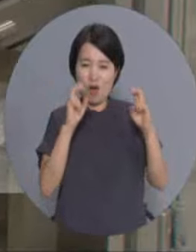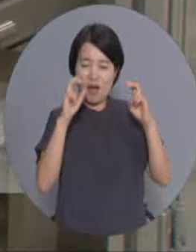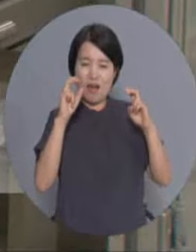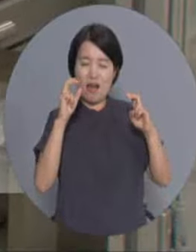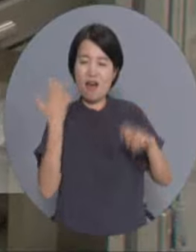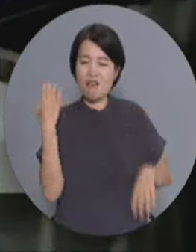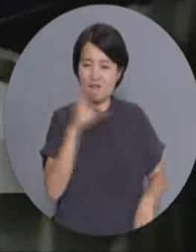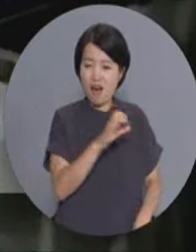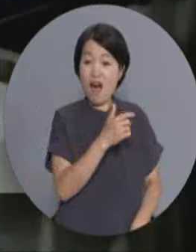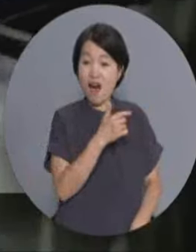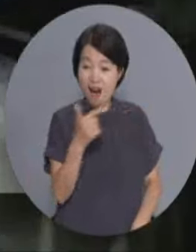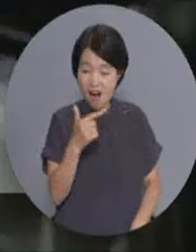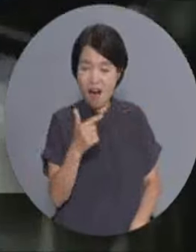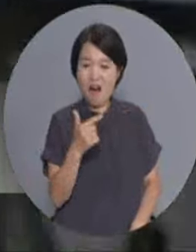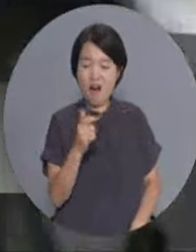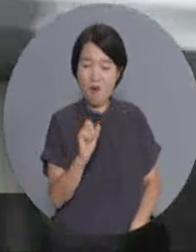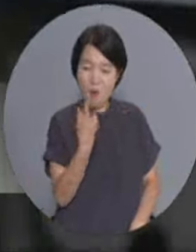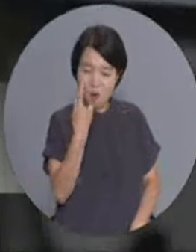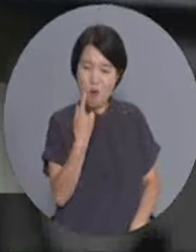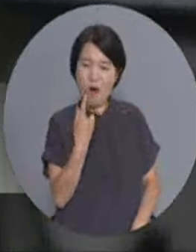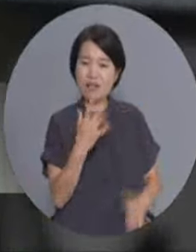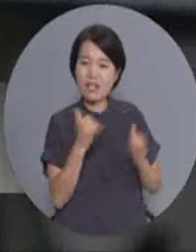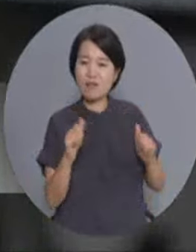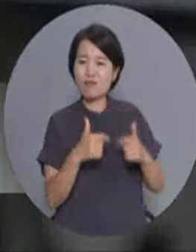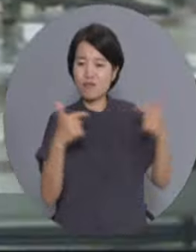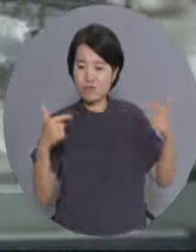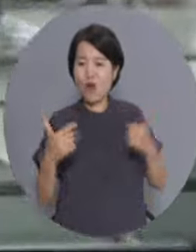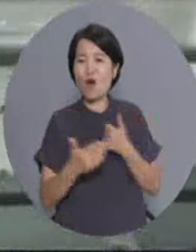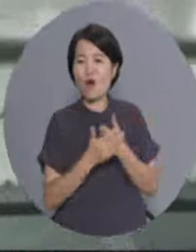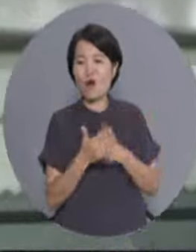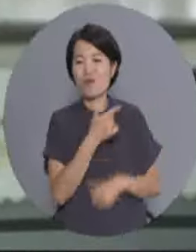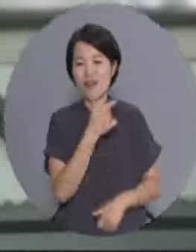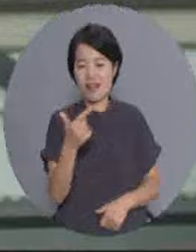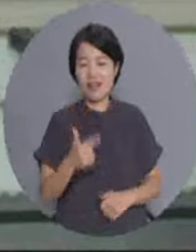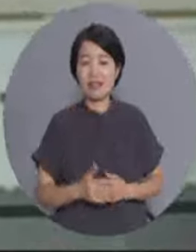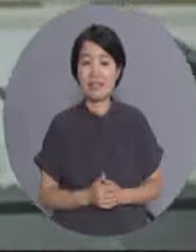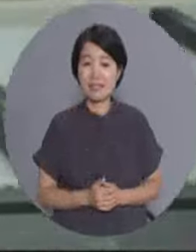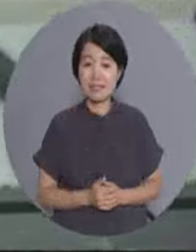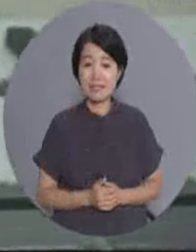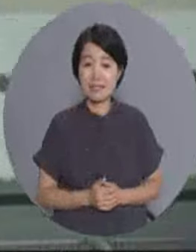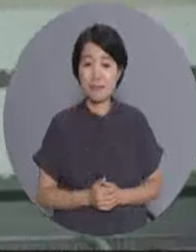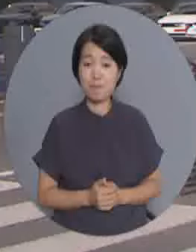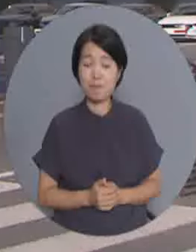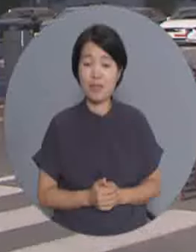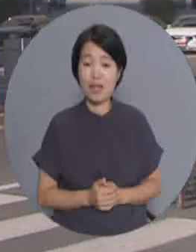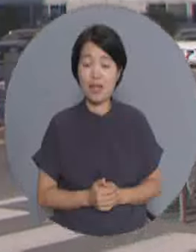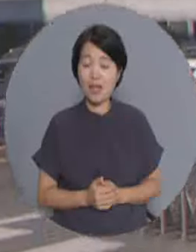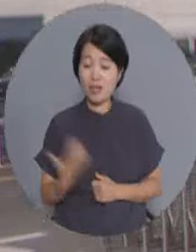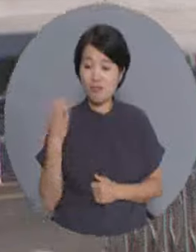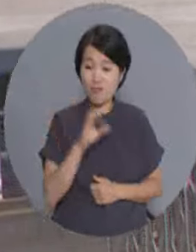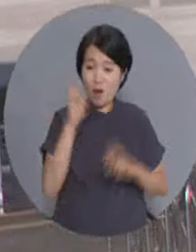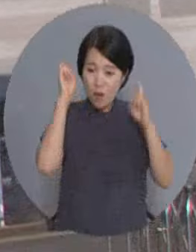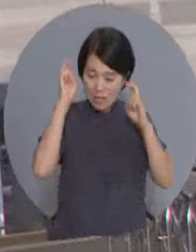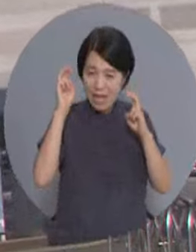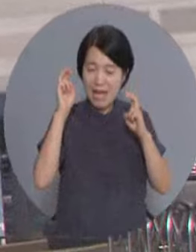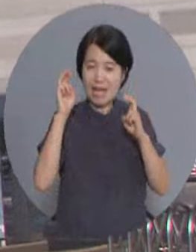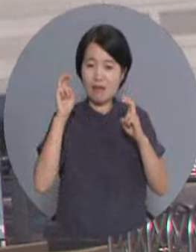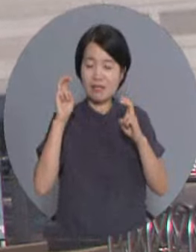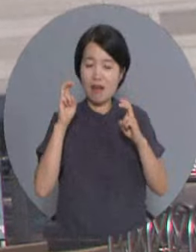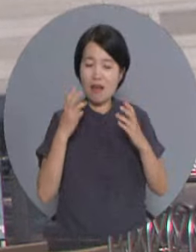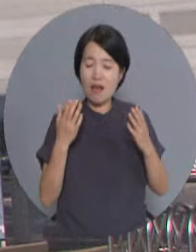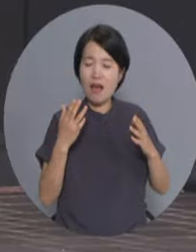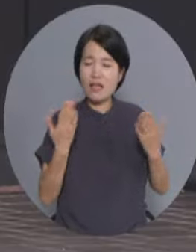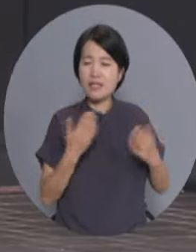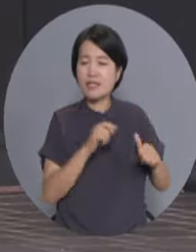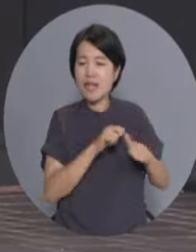대규모 투자 유치가 인구 증가의 원동력이 된 것으로 보고 있습니다. 이들 각각의 기업들과 채용을 위한 상생 약정을